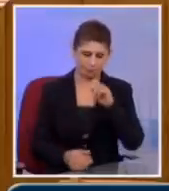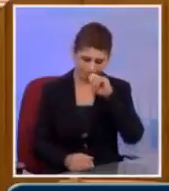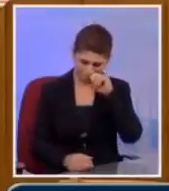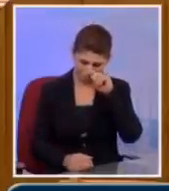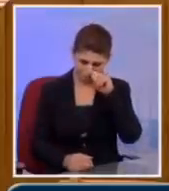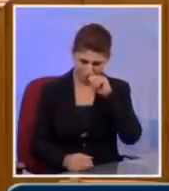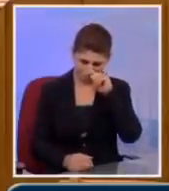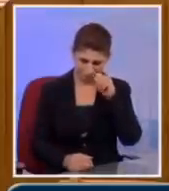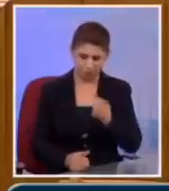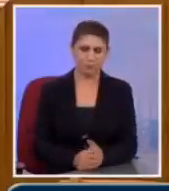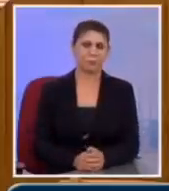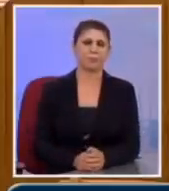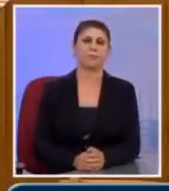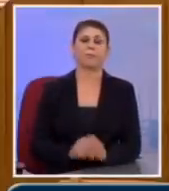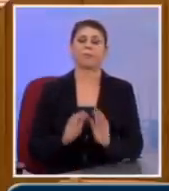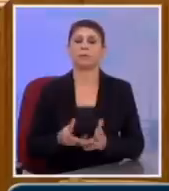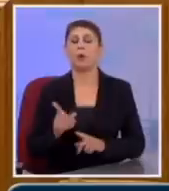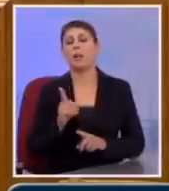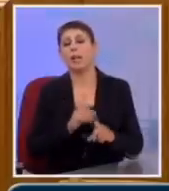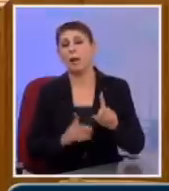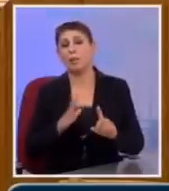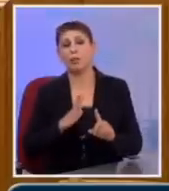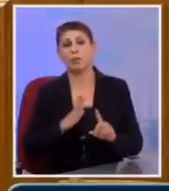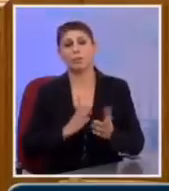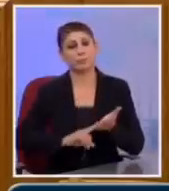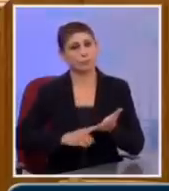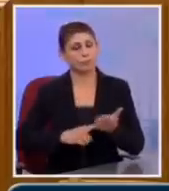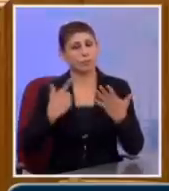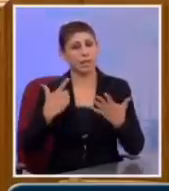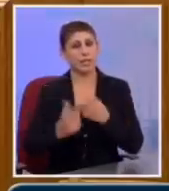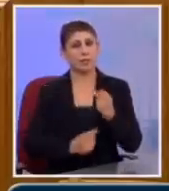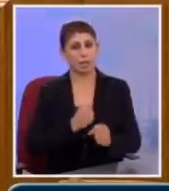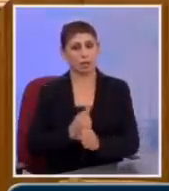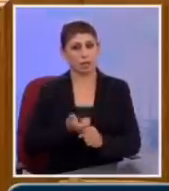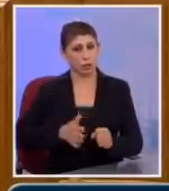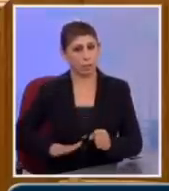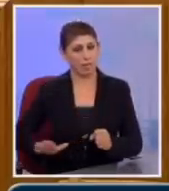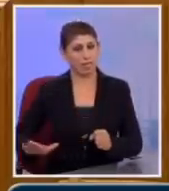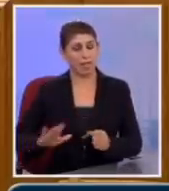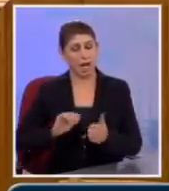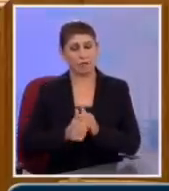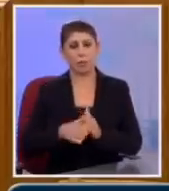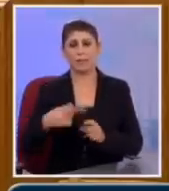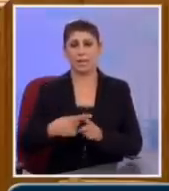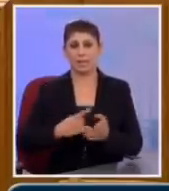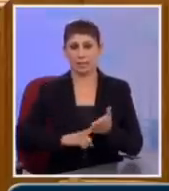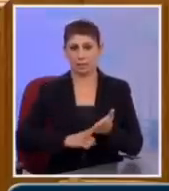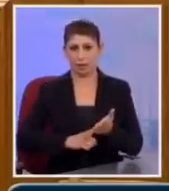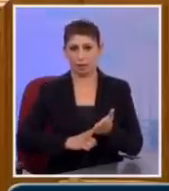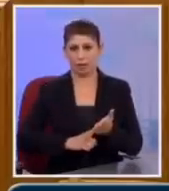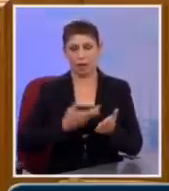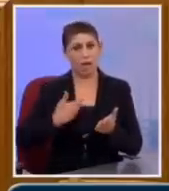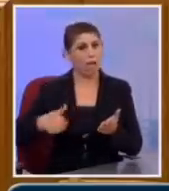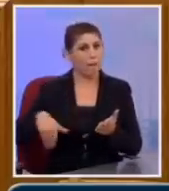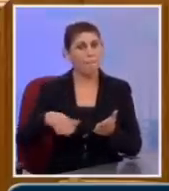ενώ μπορεί κάποιος να πολιτογραφηθεί στα 7 χρόνια και το παιδί του να πάρει αυτόματα ελληνική ηθαγένεια,